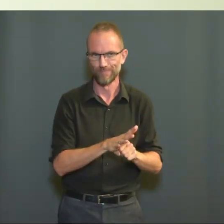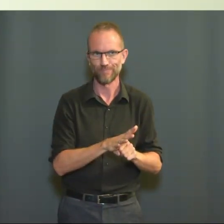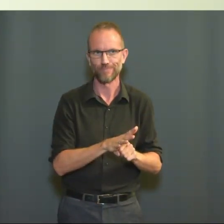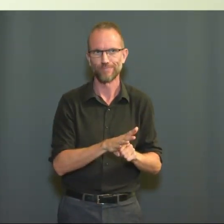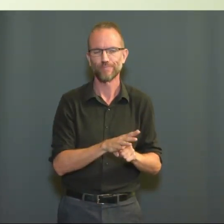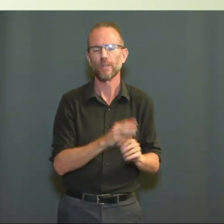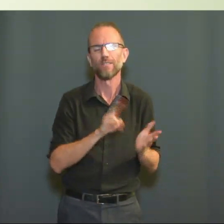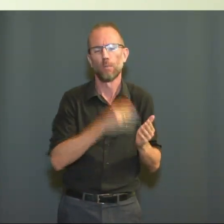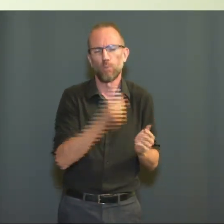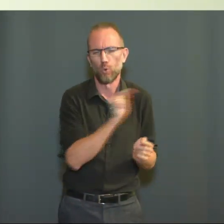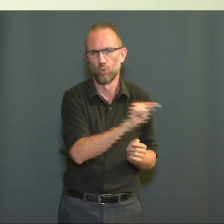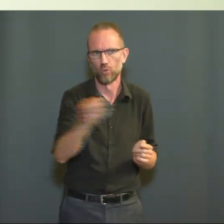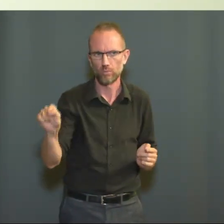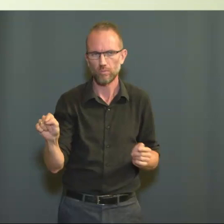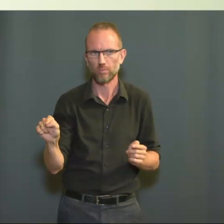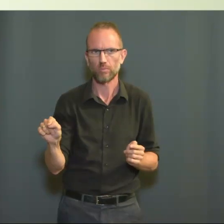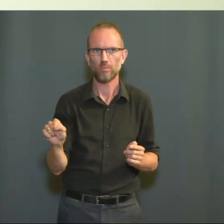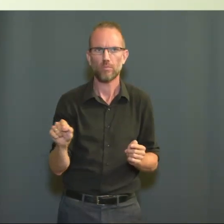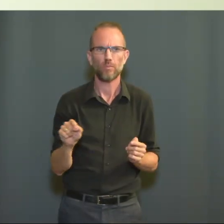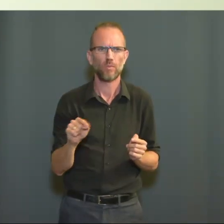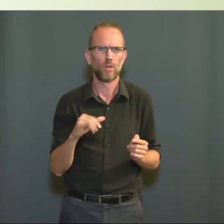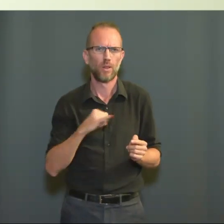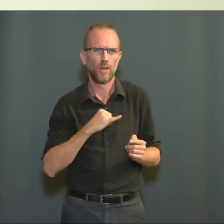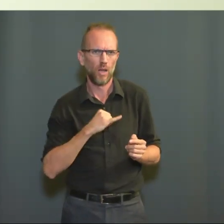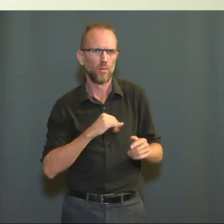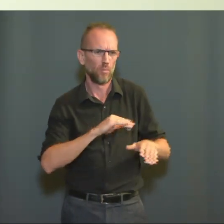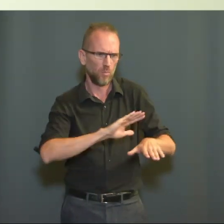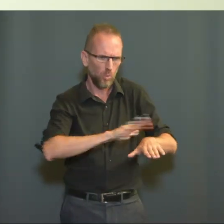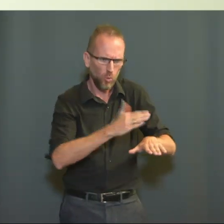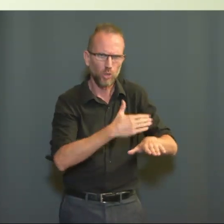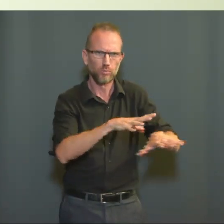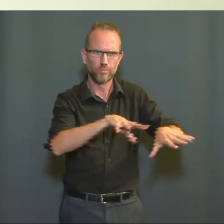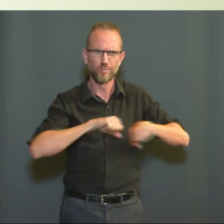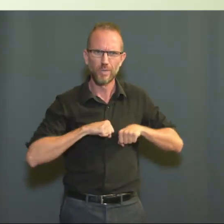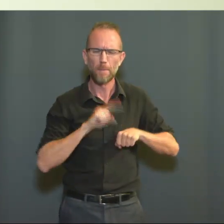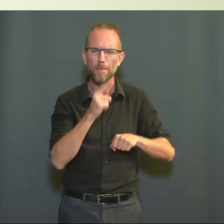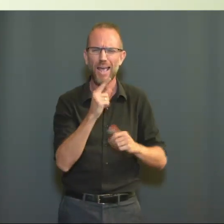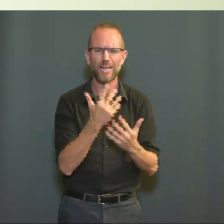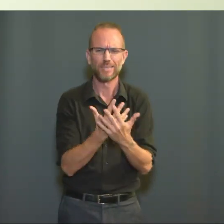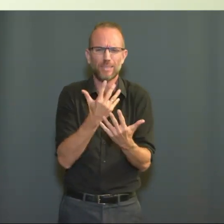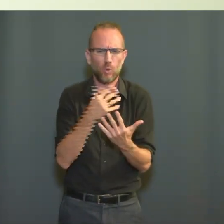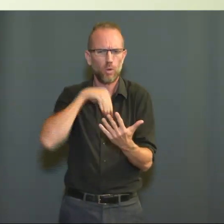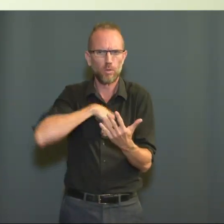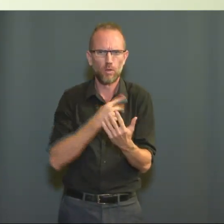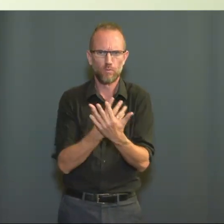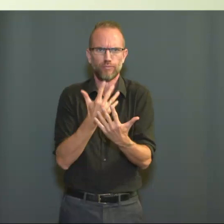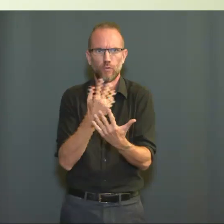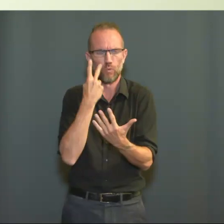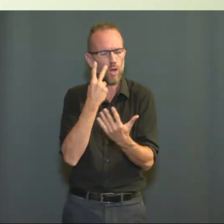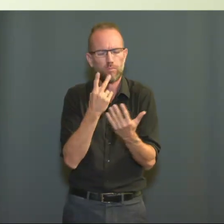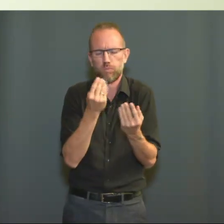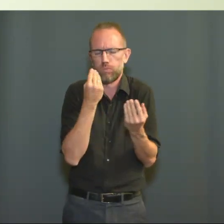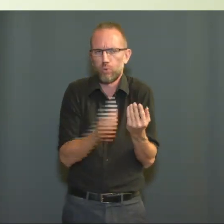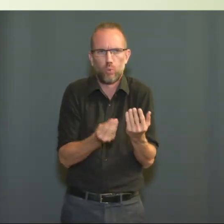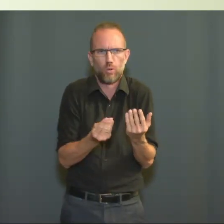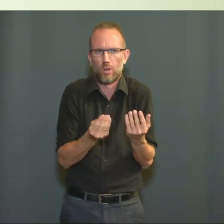soit asymptomatiques, soit très post-symptomatiques. Donc, ils n'ont pas fait un deuxième épisode qui soit plus grave ou qui soit